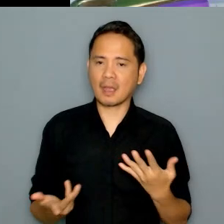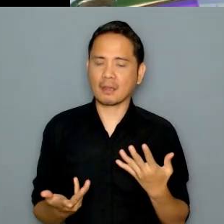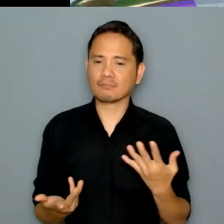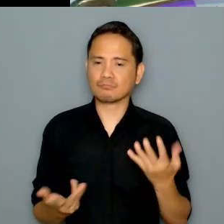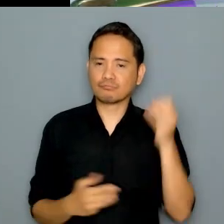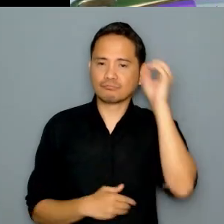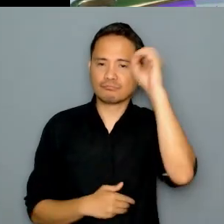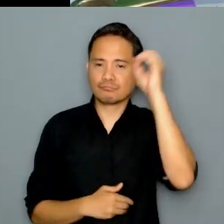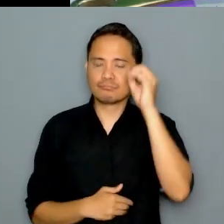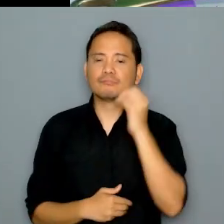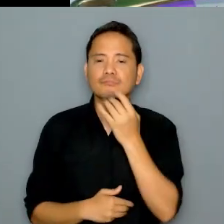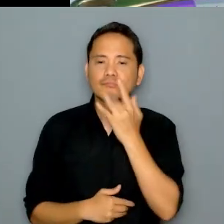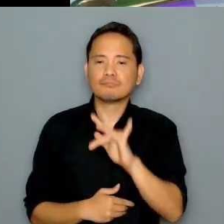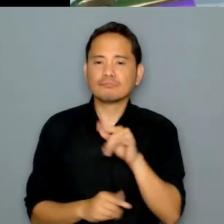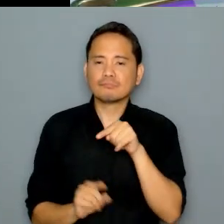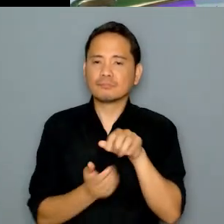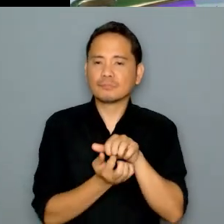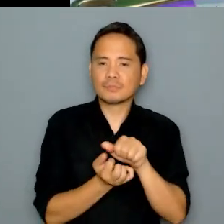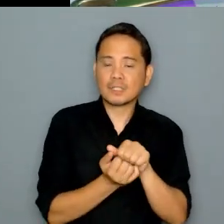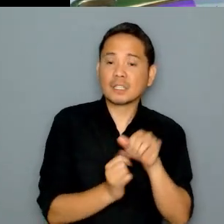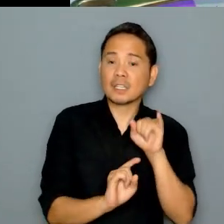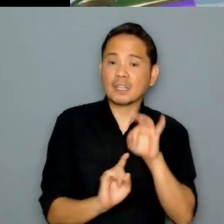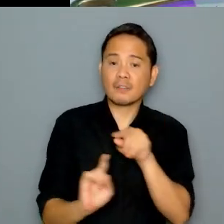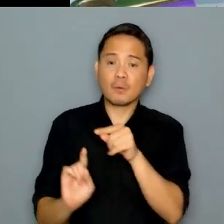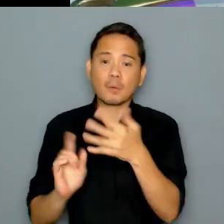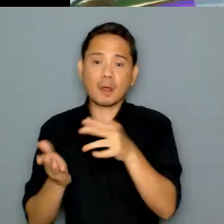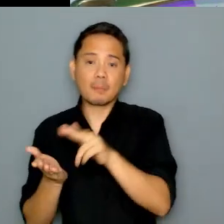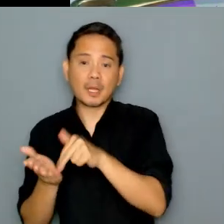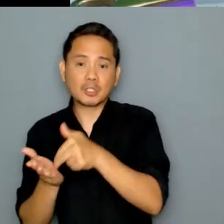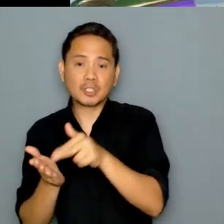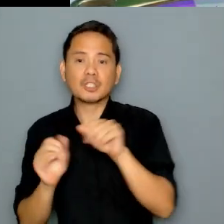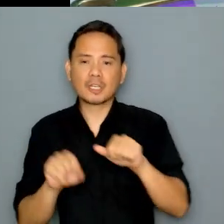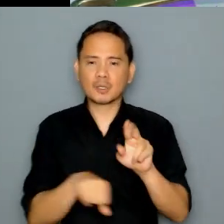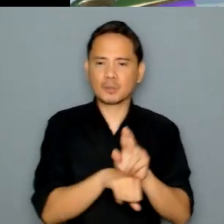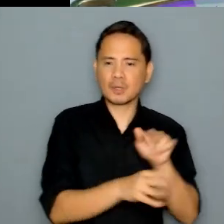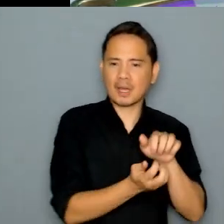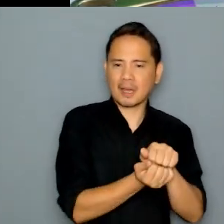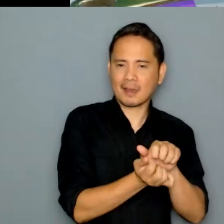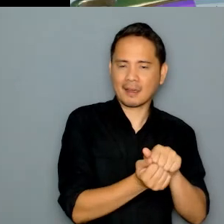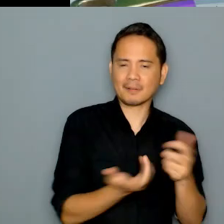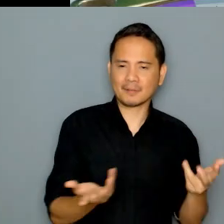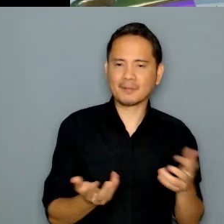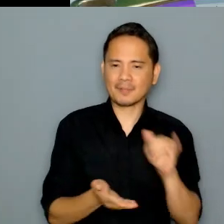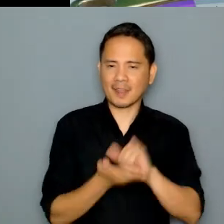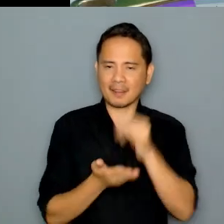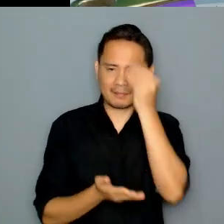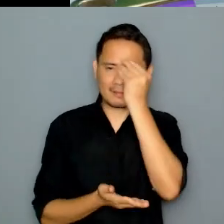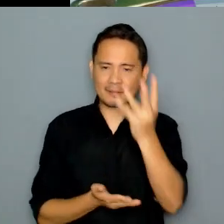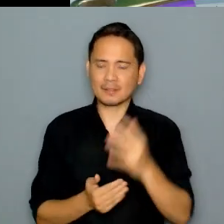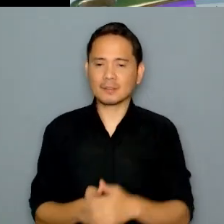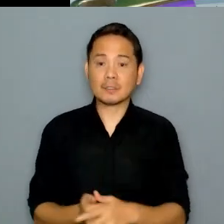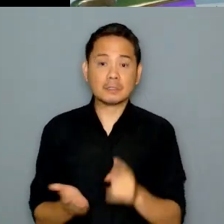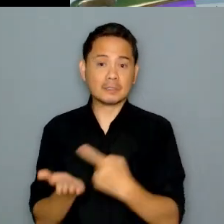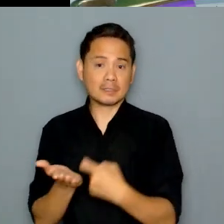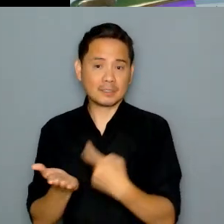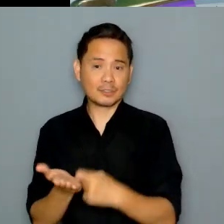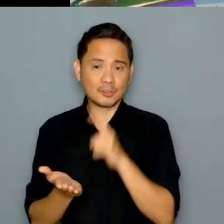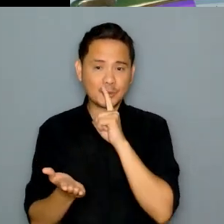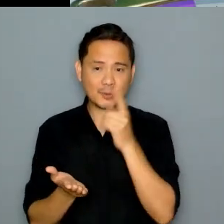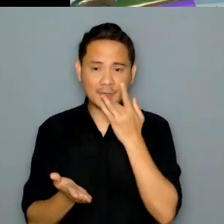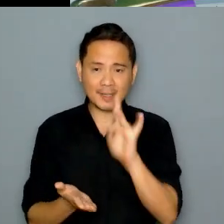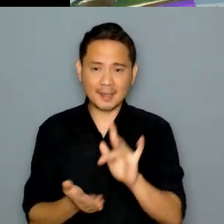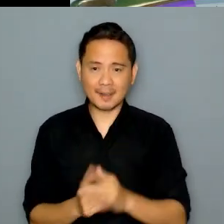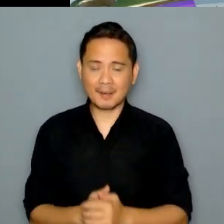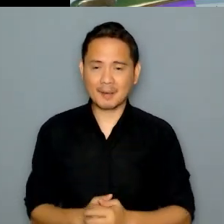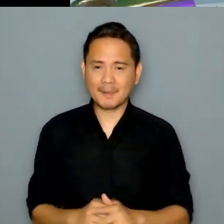kung walang butter, pwede pong gataan ang ating hipon. Napakasarap niyang hipon. Pero,